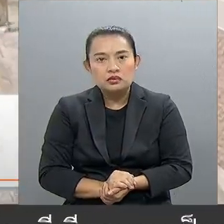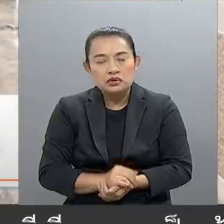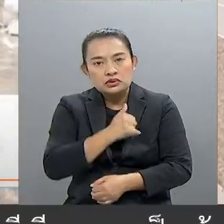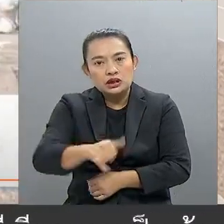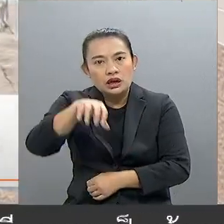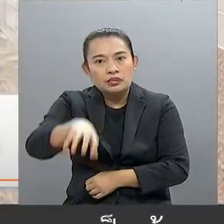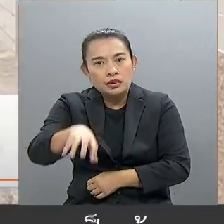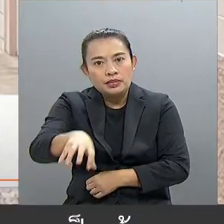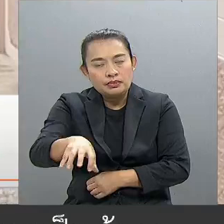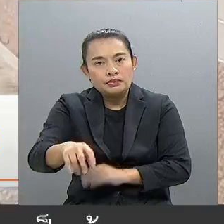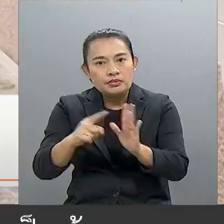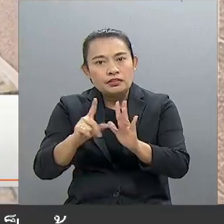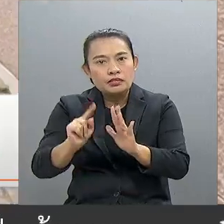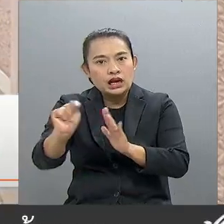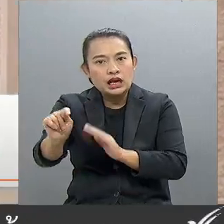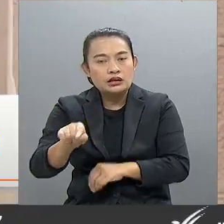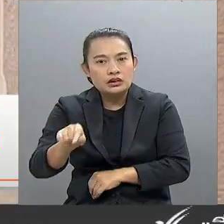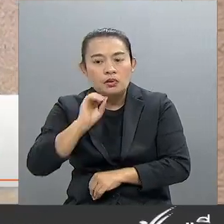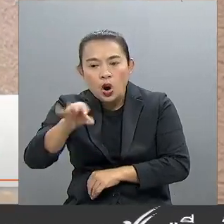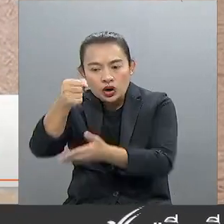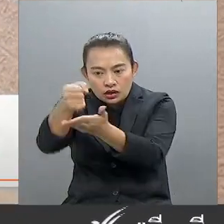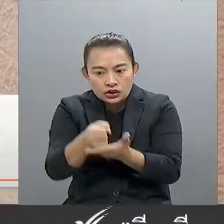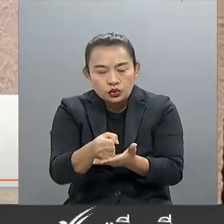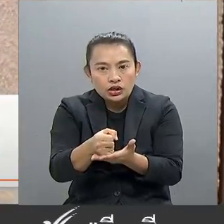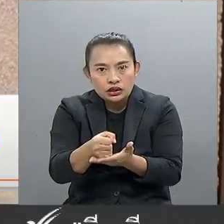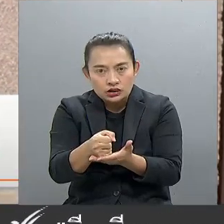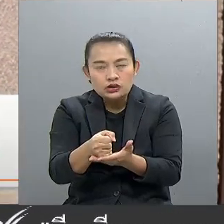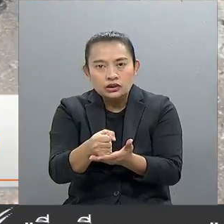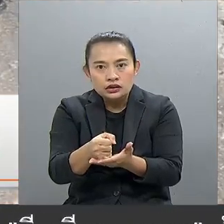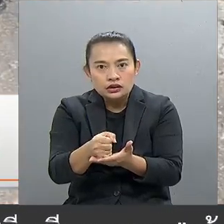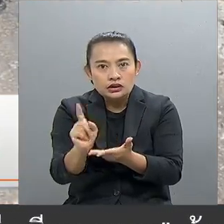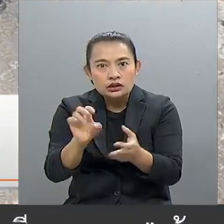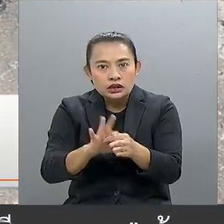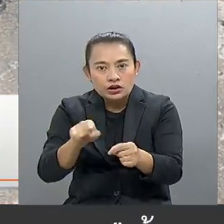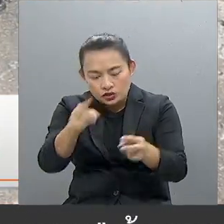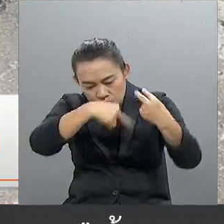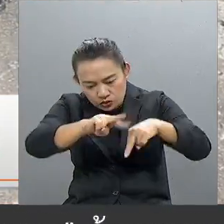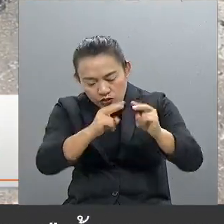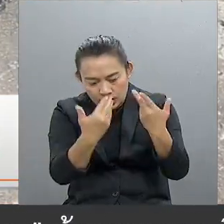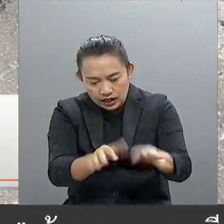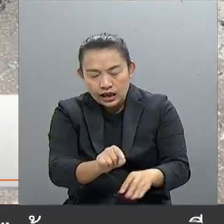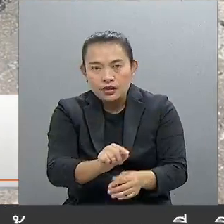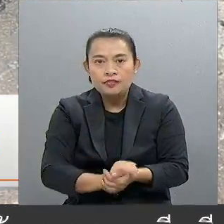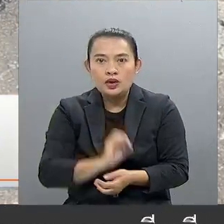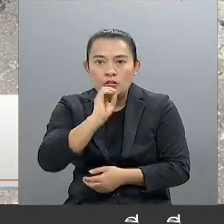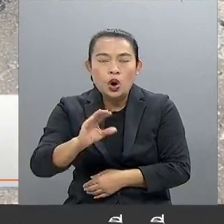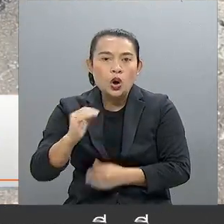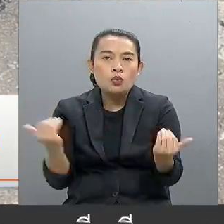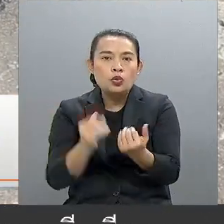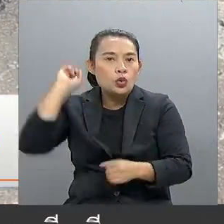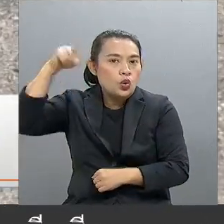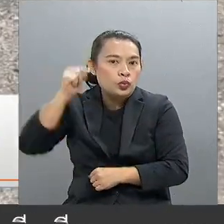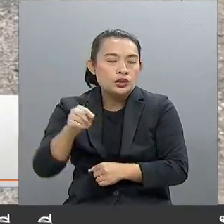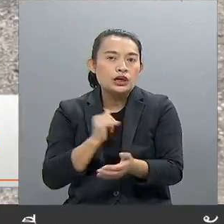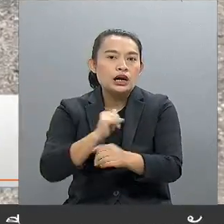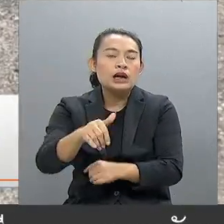ริญเพื่อขอความช่วยเหลือโดยเขตภาษีเจริญก็แจ้งว่าเบื้องต้นดูแลแล้วหลังจากนี้ให้ลูกสาวไปรักษาที่ศูนย์บริการสาธารณ